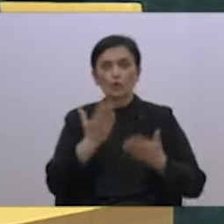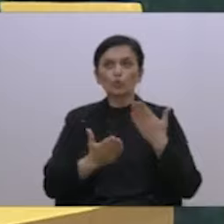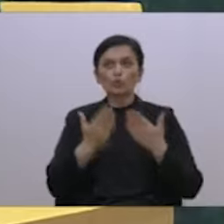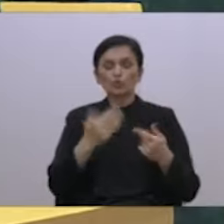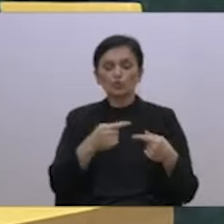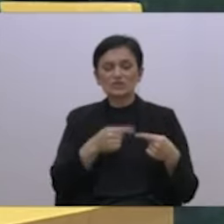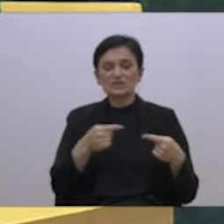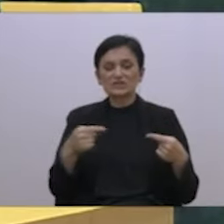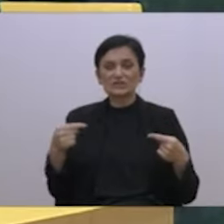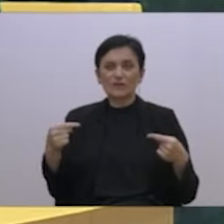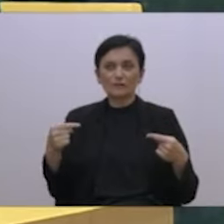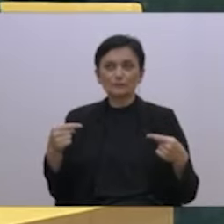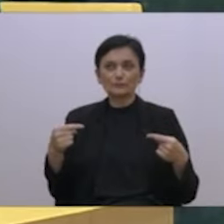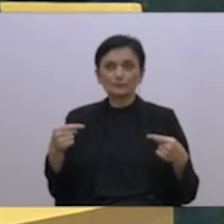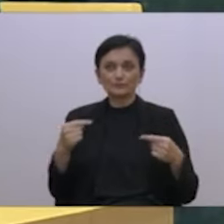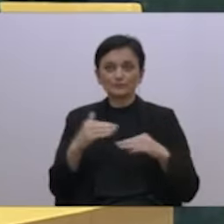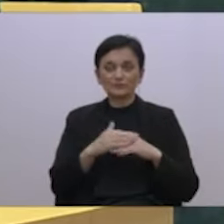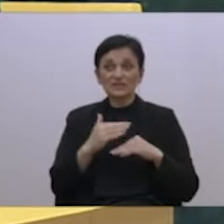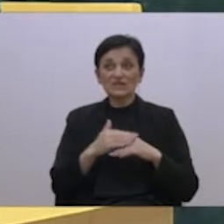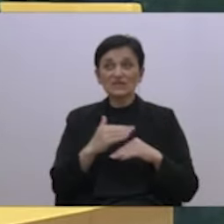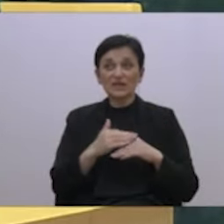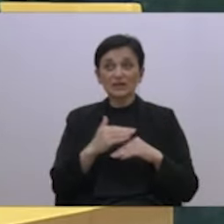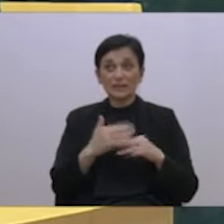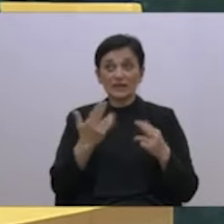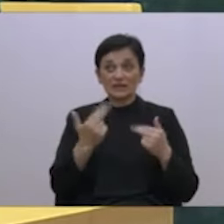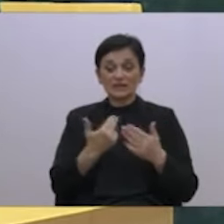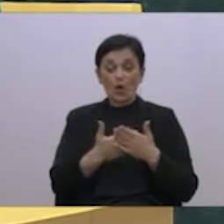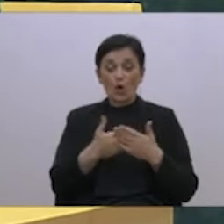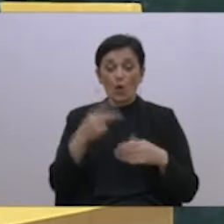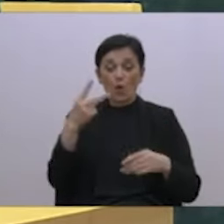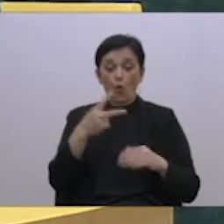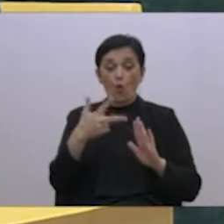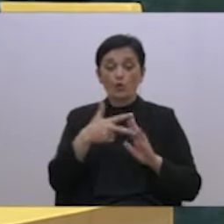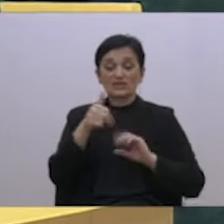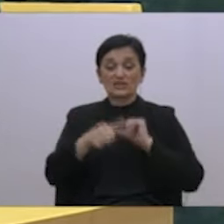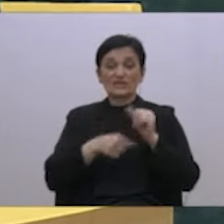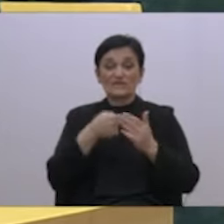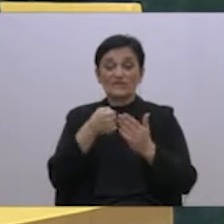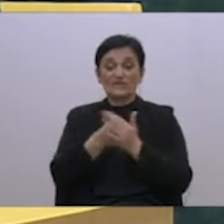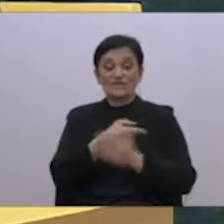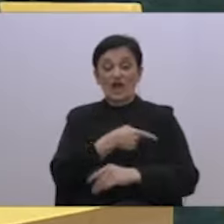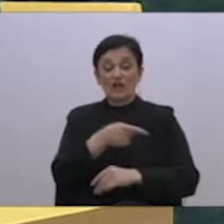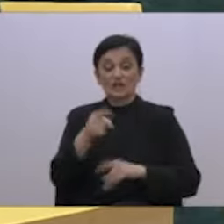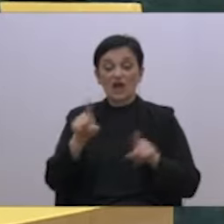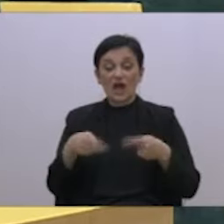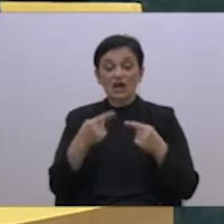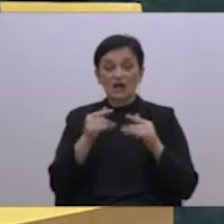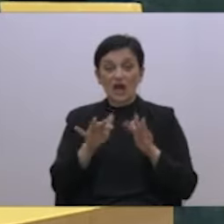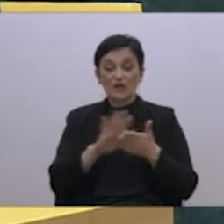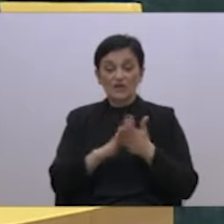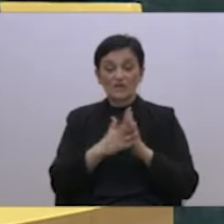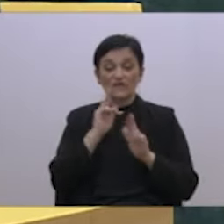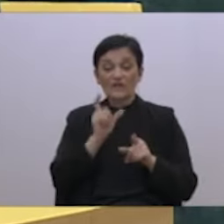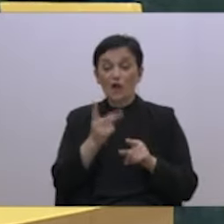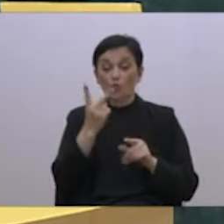სხვა, ასე ვთქვათ, სიკეთეები. და დაუშვათ 2028 წლამდე რომ არის სამის განხორციელების ვადა,